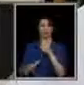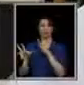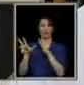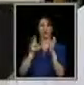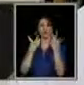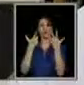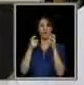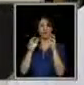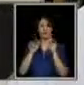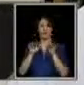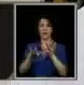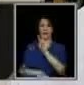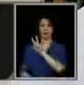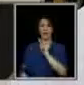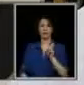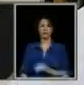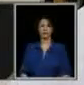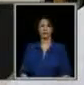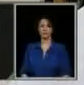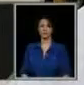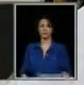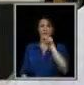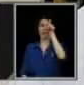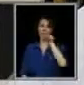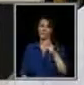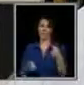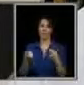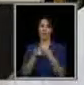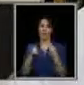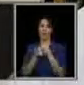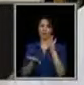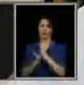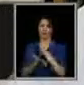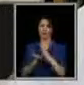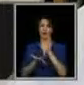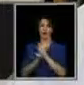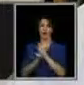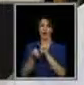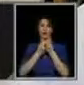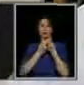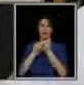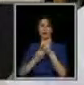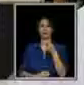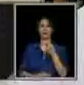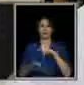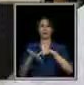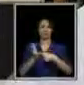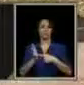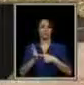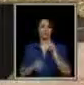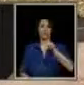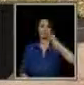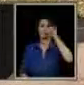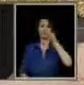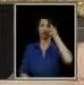האדם תלוי לחלוטין בהחלטות של הקרן כדי לסחור דירה, כדי לפרנס את